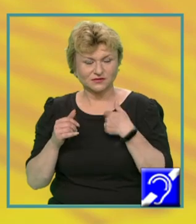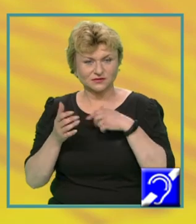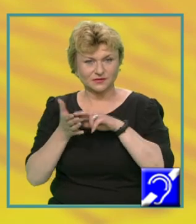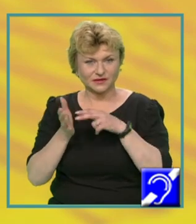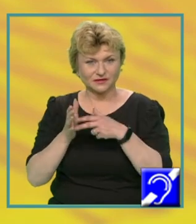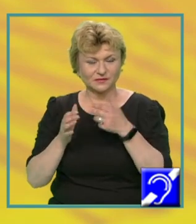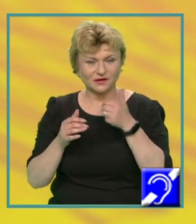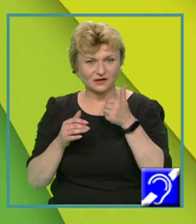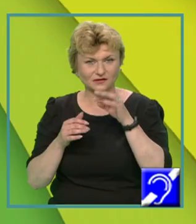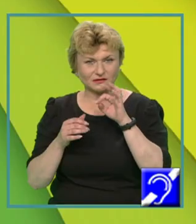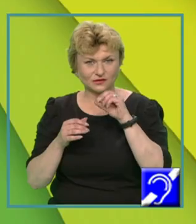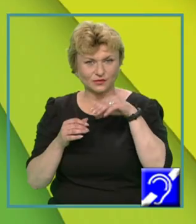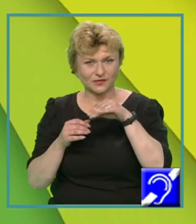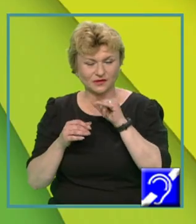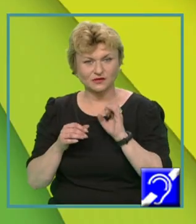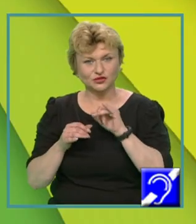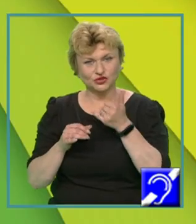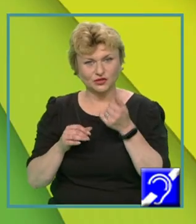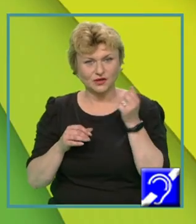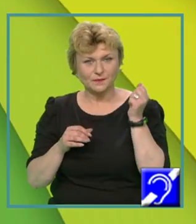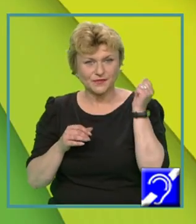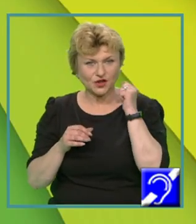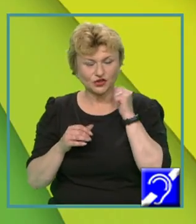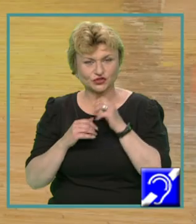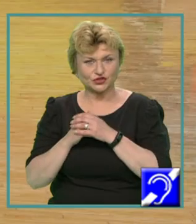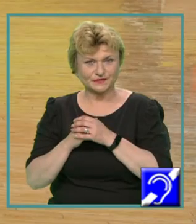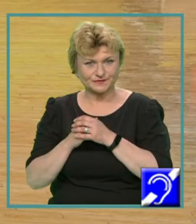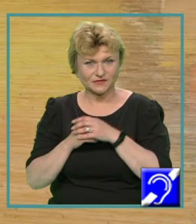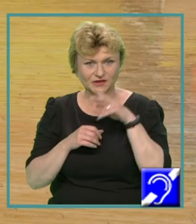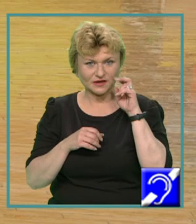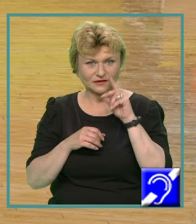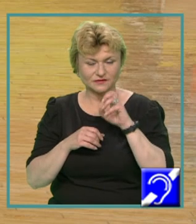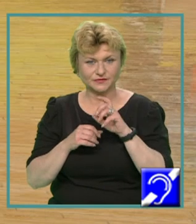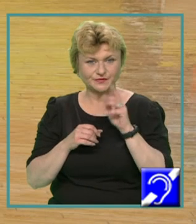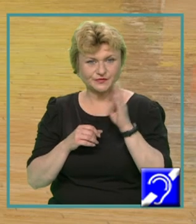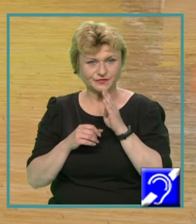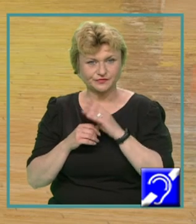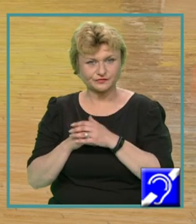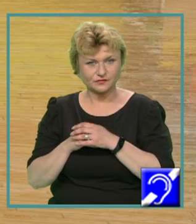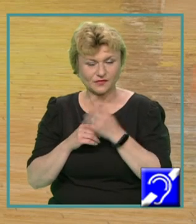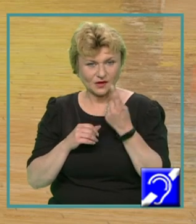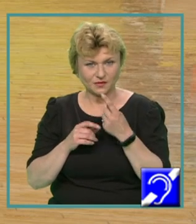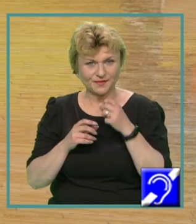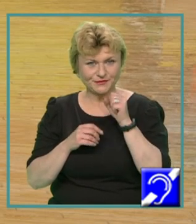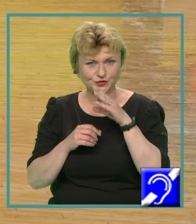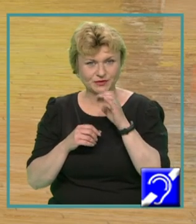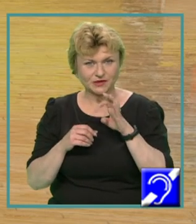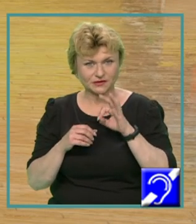la anatomie și fiziologie umană cu rezolvarea unei variante de BAC. Primul subiect începe cu textul